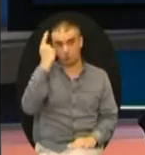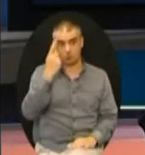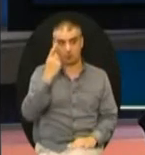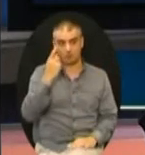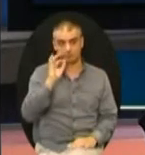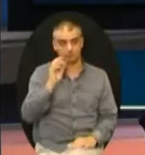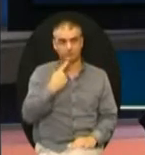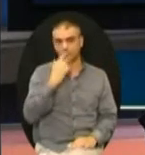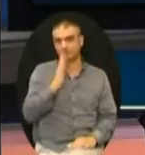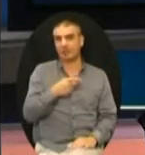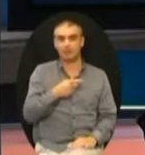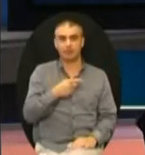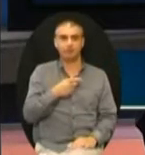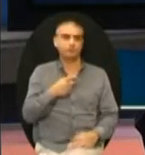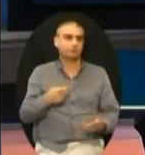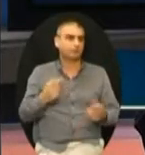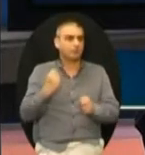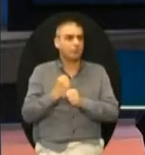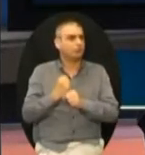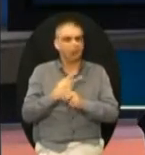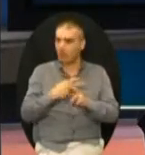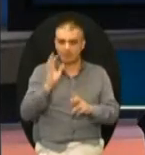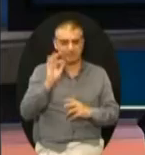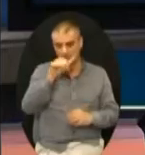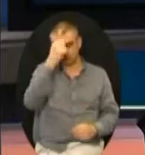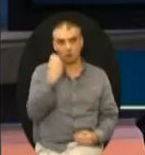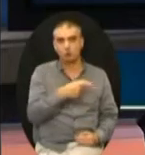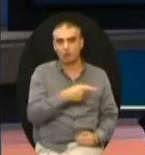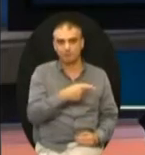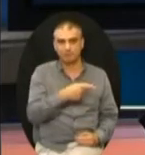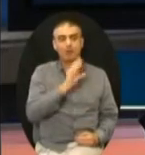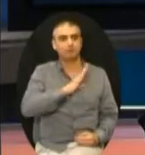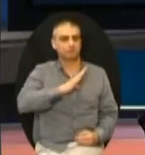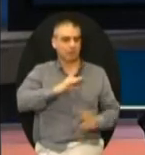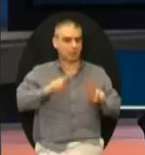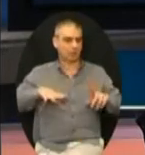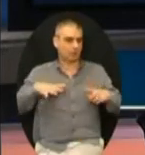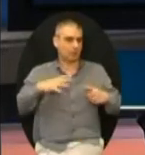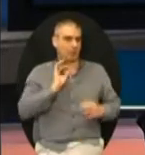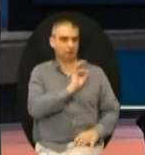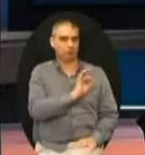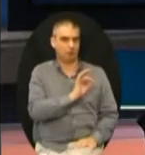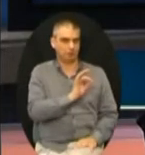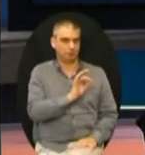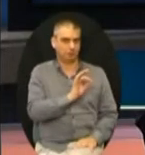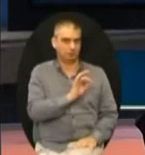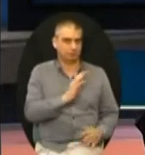והמידה של הוצאת הדיבה היא כזאת שמייצרת לא רק פגיעה בשם הטוב שלו, אלא גם סכנה ממשית לפתחו.